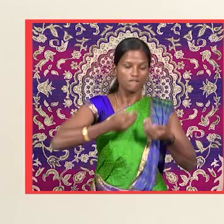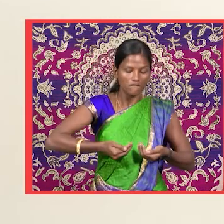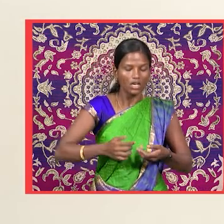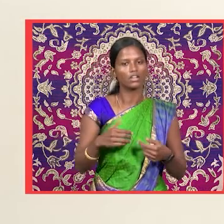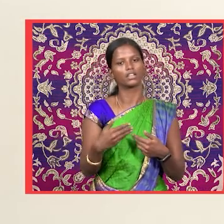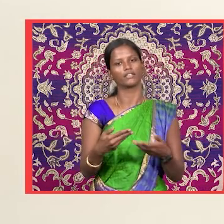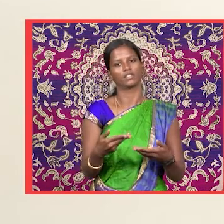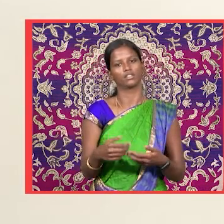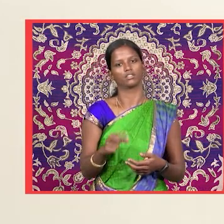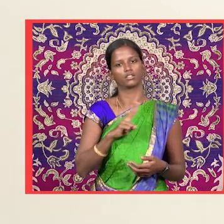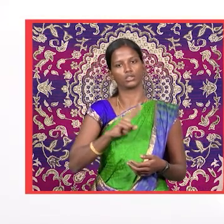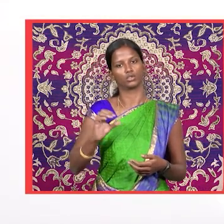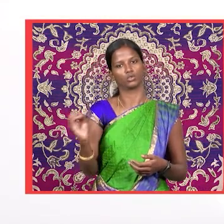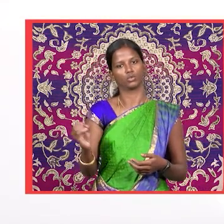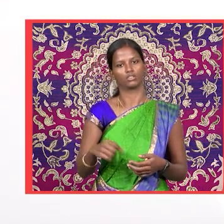200 × 100.